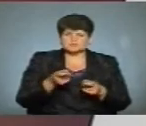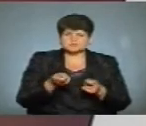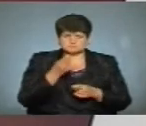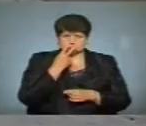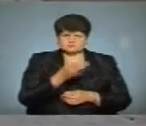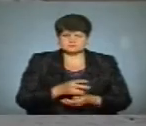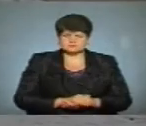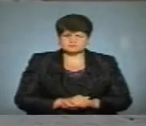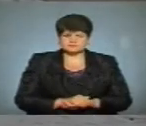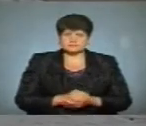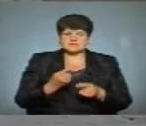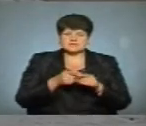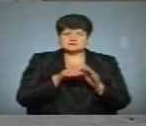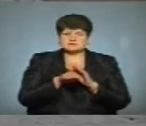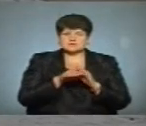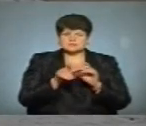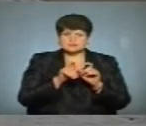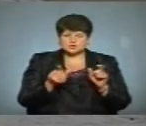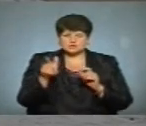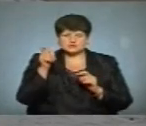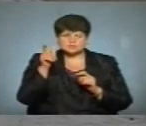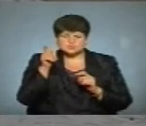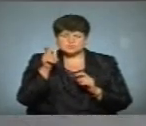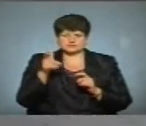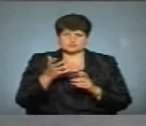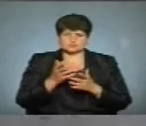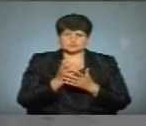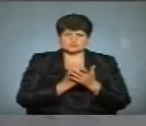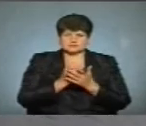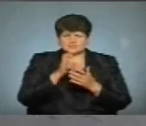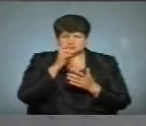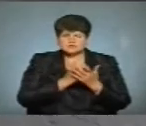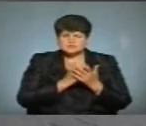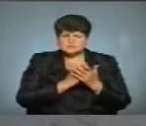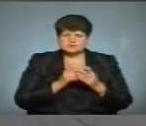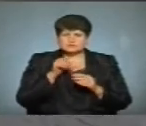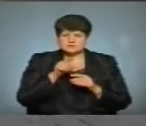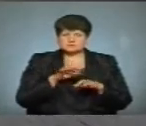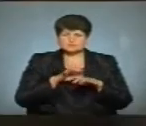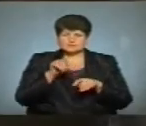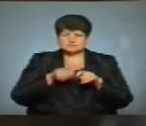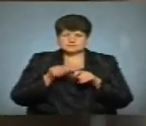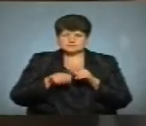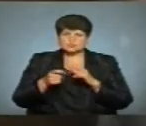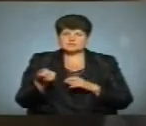дивіться. Це склади чортківського комбінату хлібопродуктів Держрезерву. Ось так тут відбувається інвентаризація